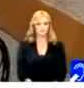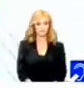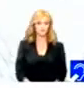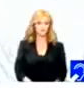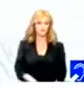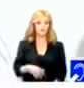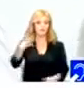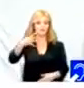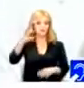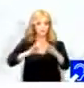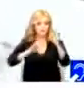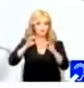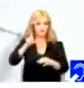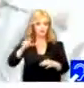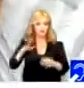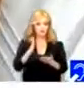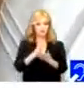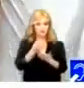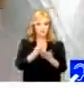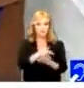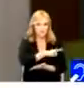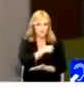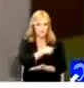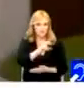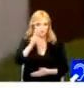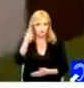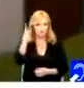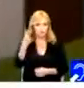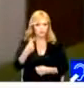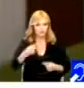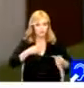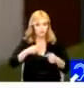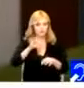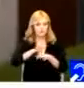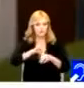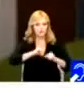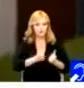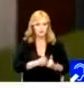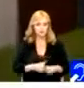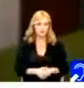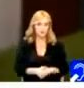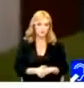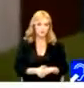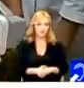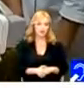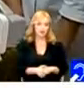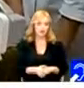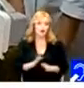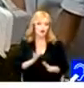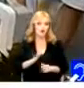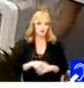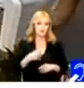Peste 40% din pacienții internați la Spitalul Clinic Municipal numărul 1 suferă de boli cardiovasculare. Sedentarismul este doar